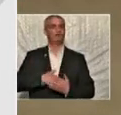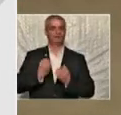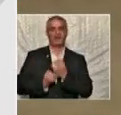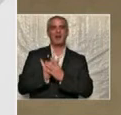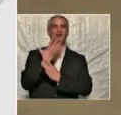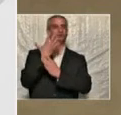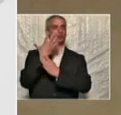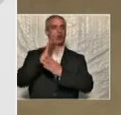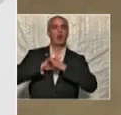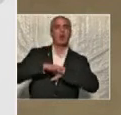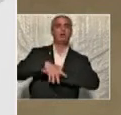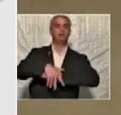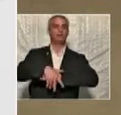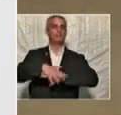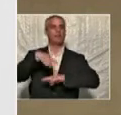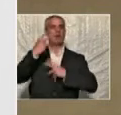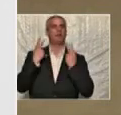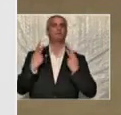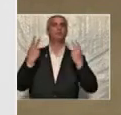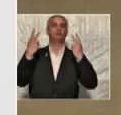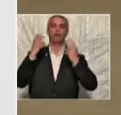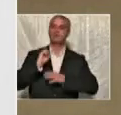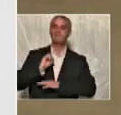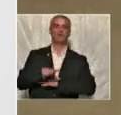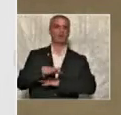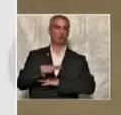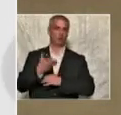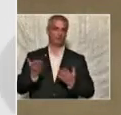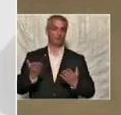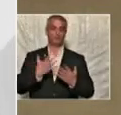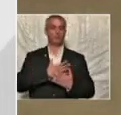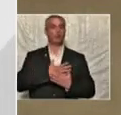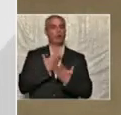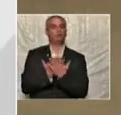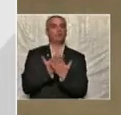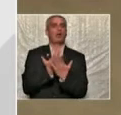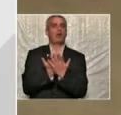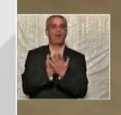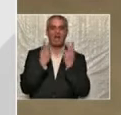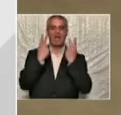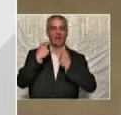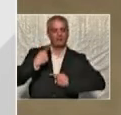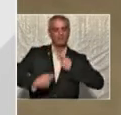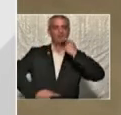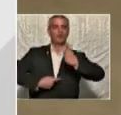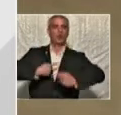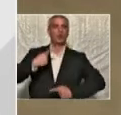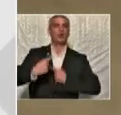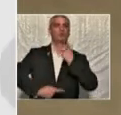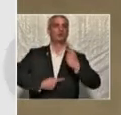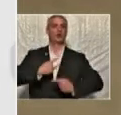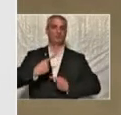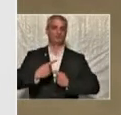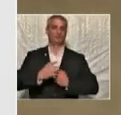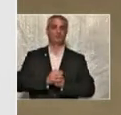כל העת להר המוריה, לאותו אתר שבו אברהם הקריב את יצחק, והקריאה אינני של